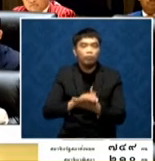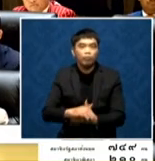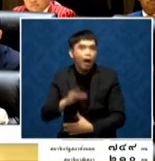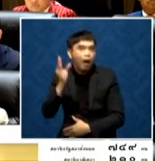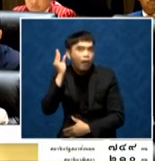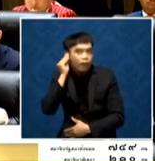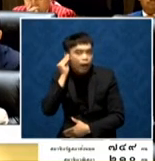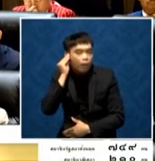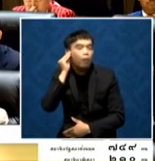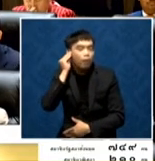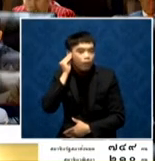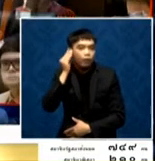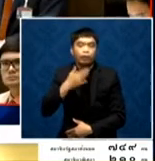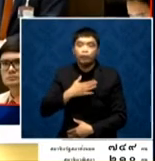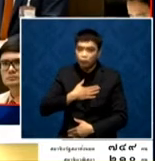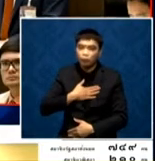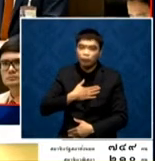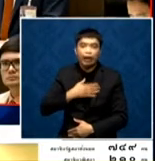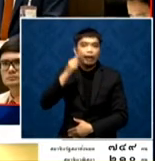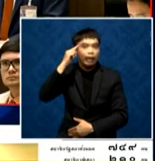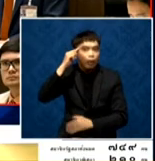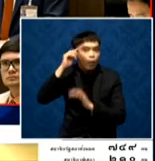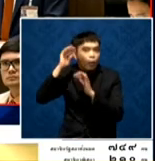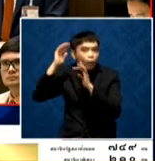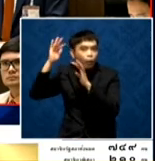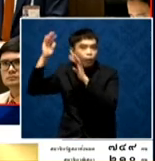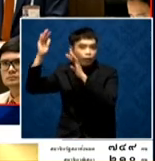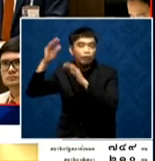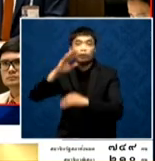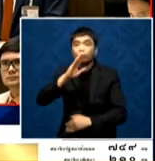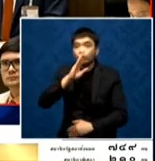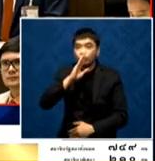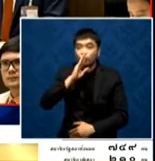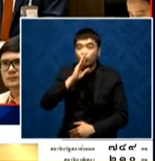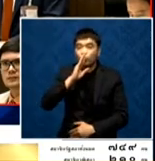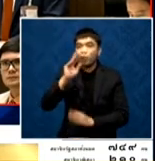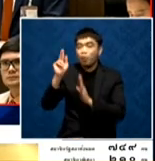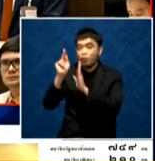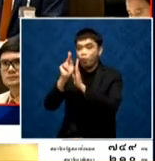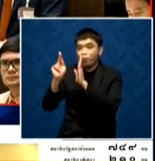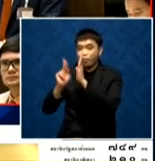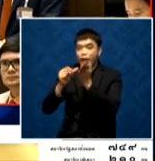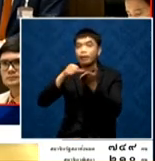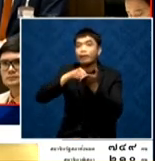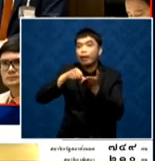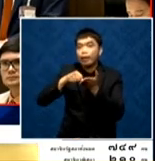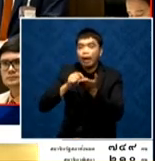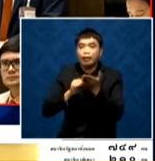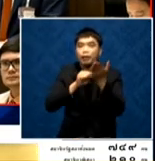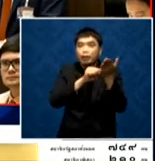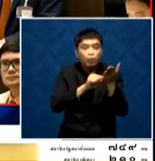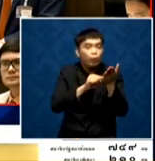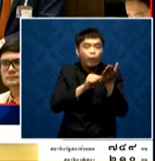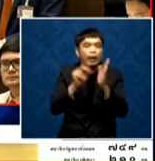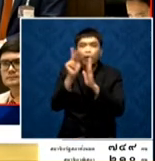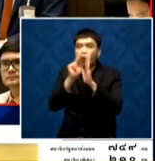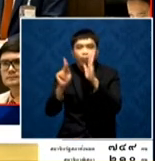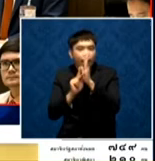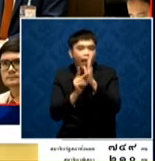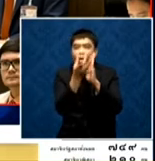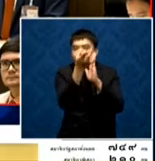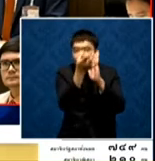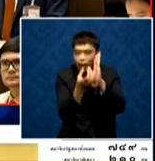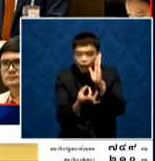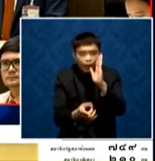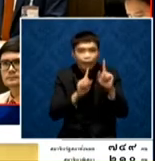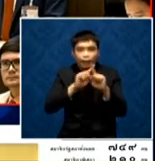ครับเดี๋ยวรอดูแต่ว่าเมื่อช่วงเบรกที่แล้วเนี่ยเราติดต่อคุณปูนปั้นนะดูบรรยากาศในสภาไปแล้วตอนนี้เรามีผู้สื่อข่าวอีกท่านหนึ่งนะฮะของ Voice นะครับคือคุณนพก้าวคงสุ